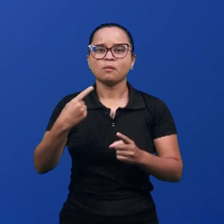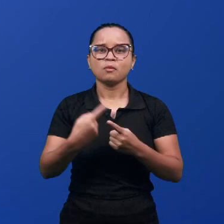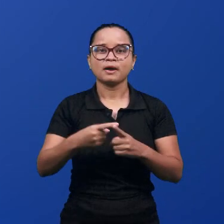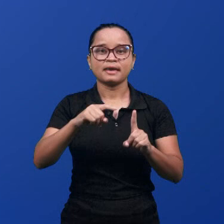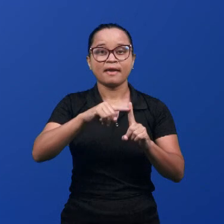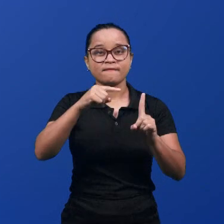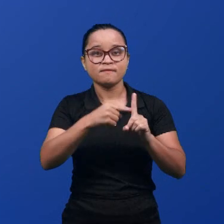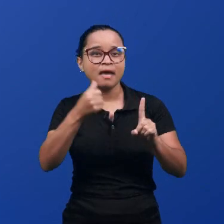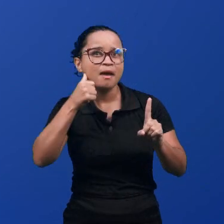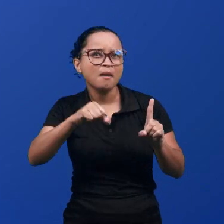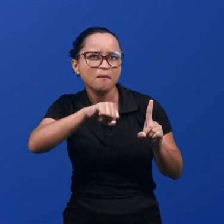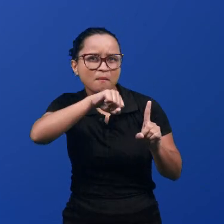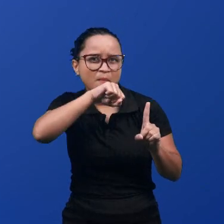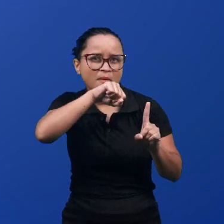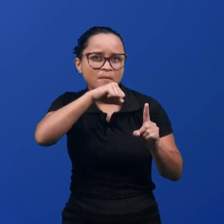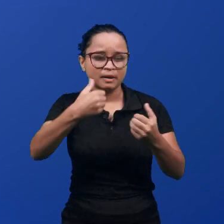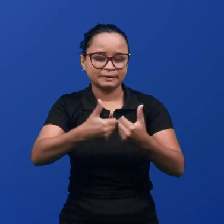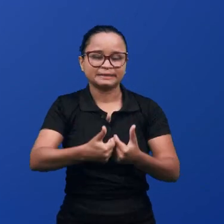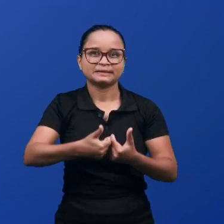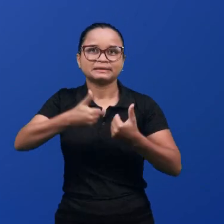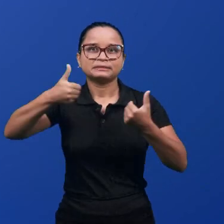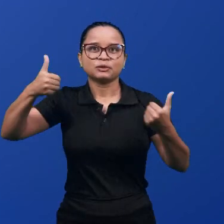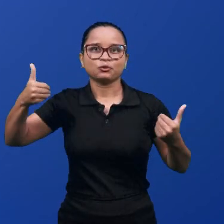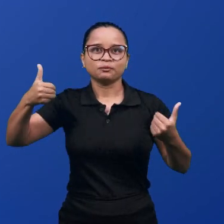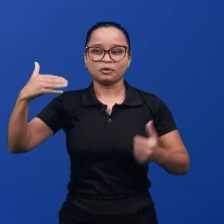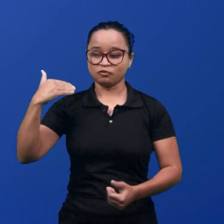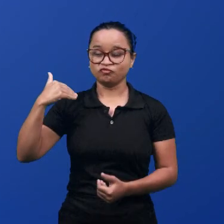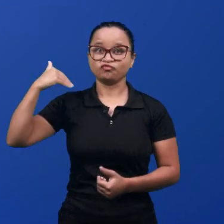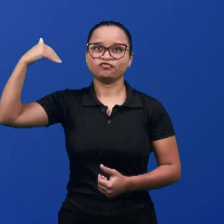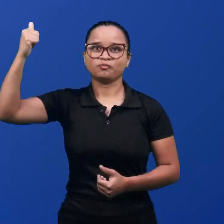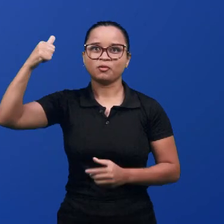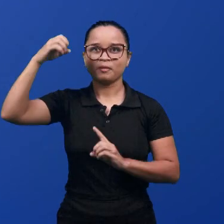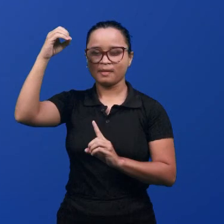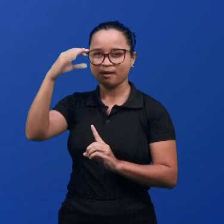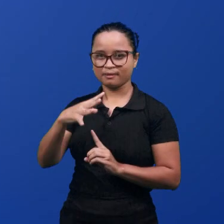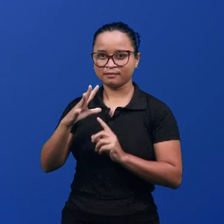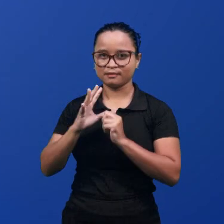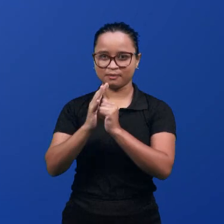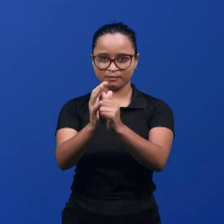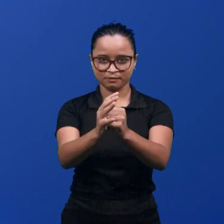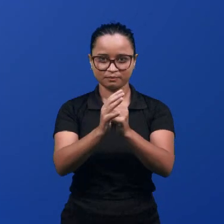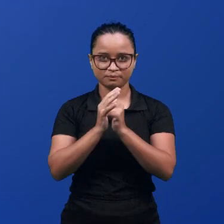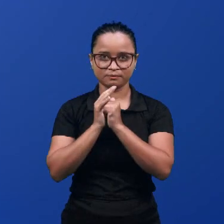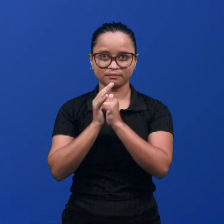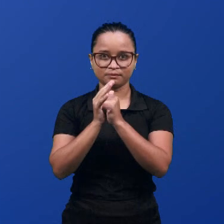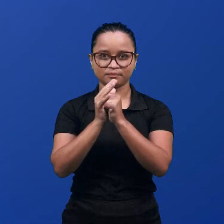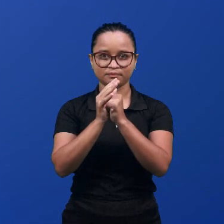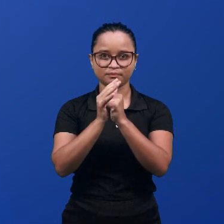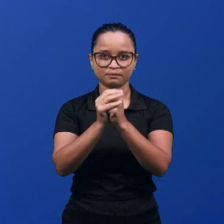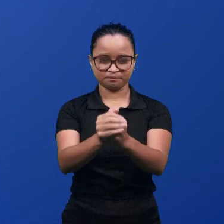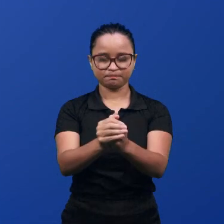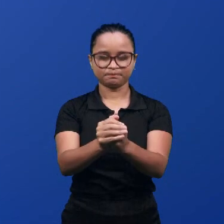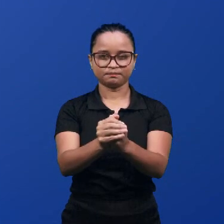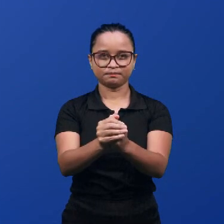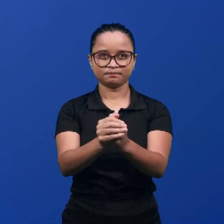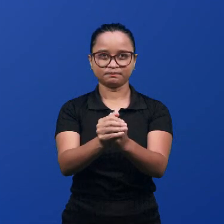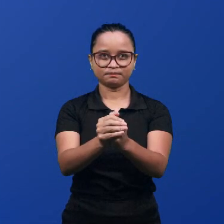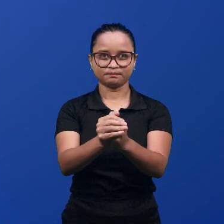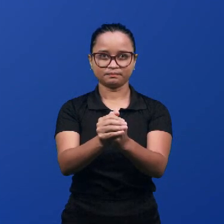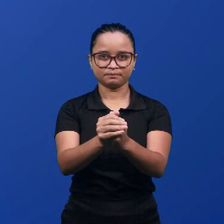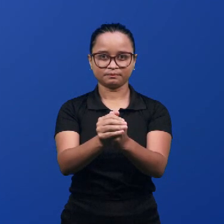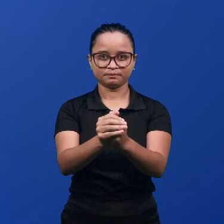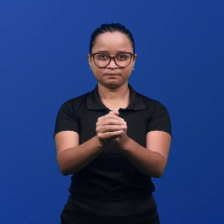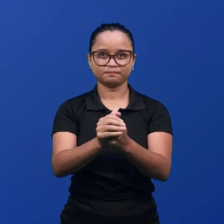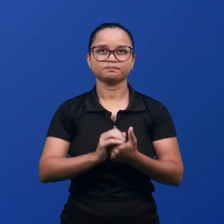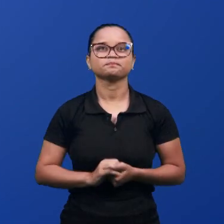матери моей и призвавший благодатью своей, благоволил открыть во мне сына своего.